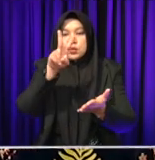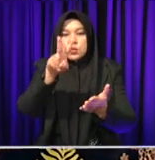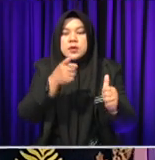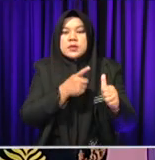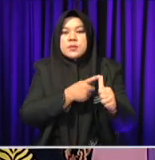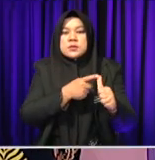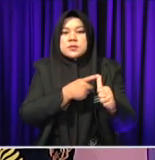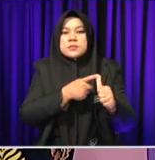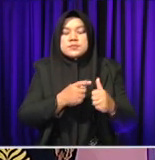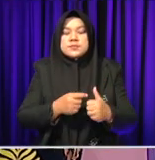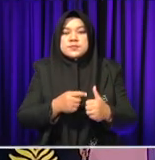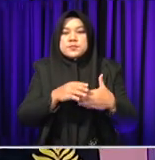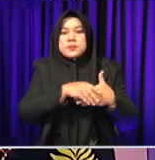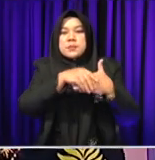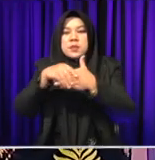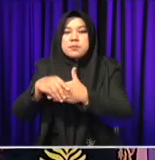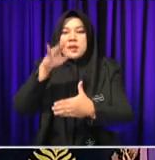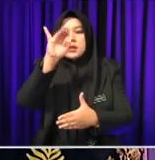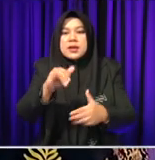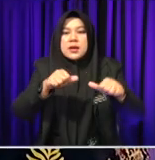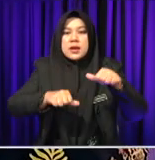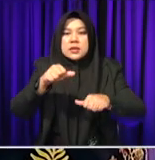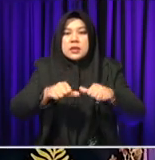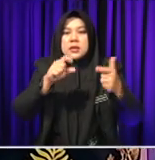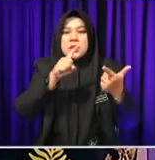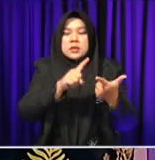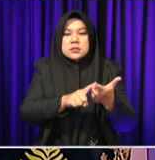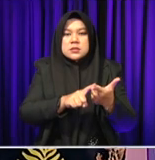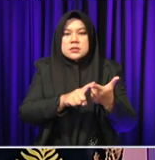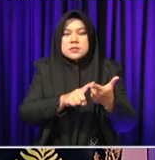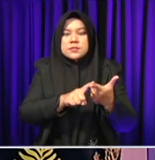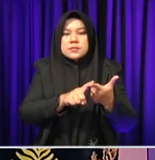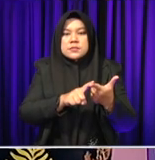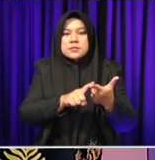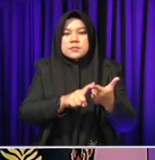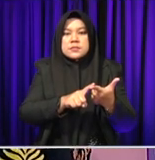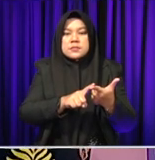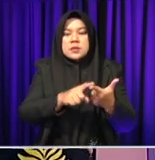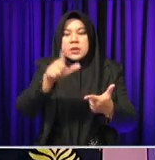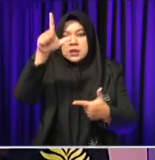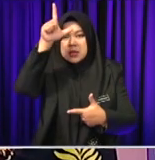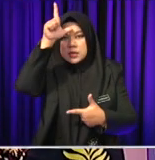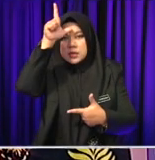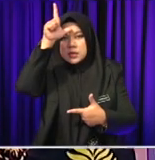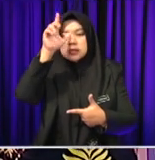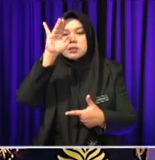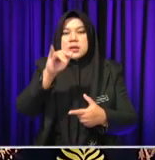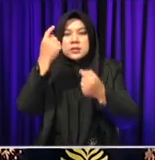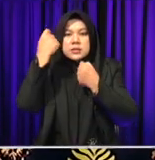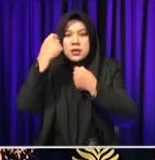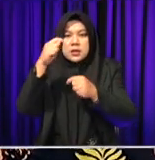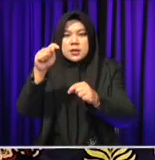yang pertama alimamil pemimpin yang adil yang kedua wasun pemuda yang